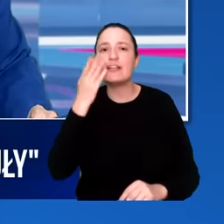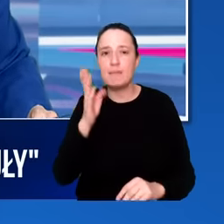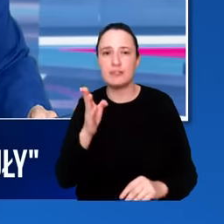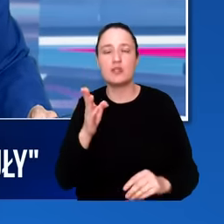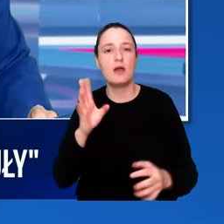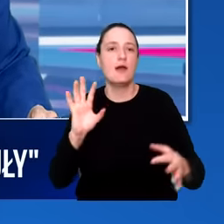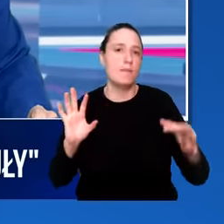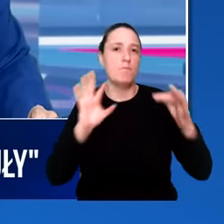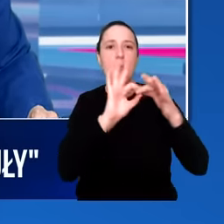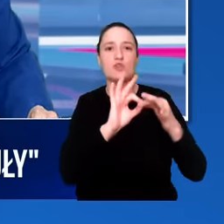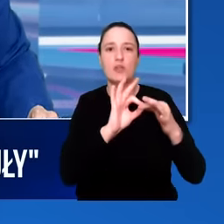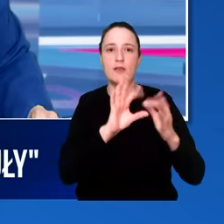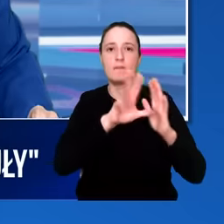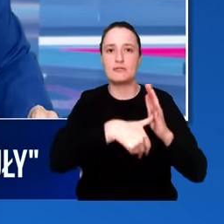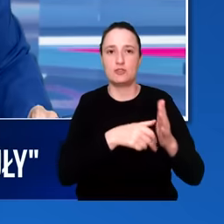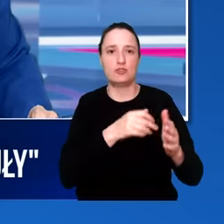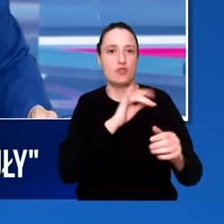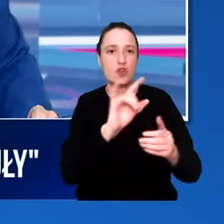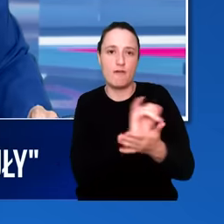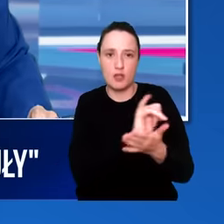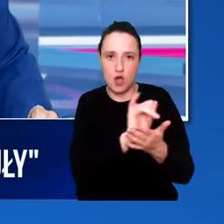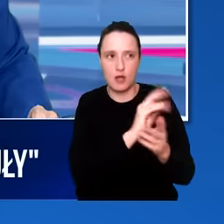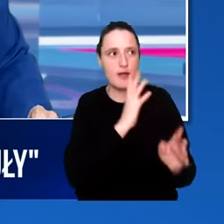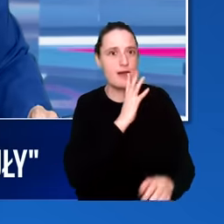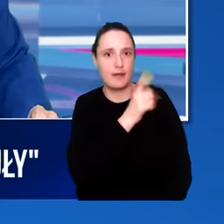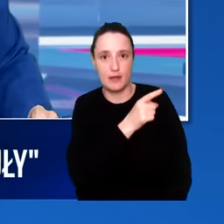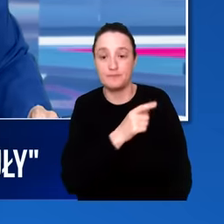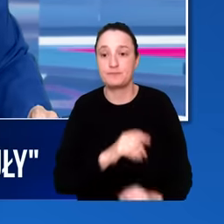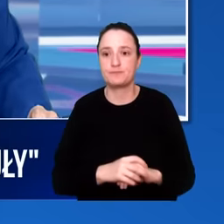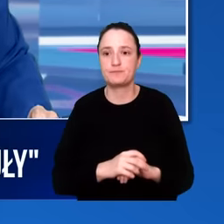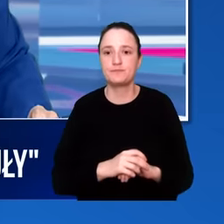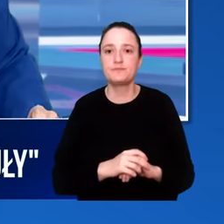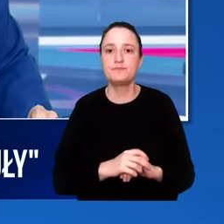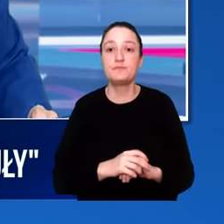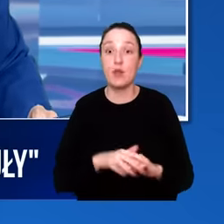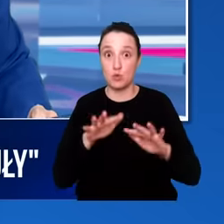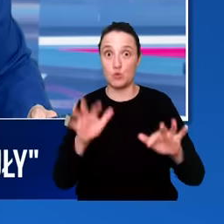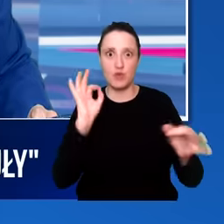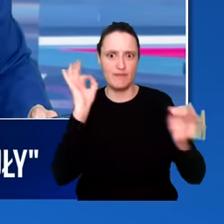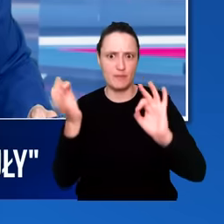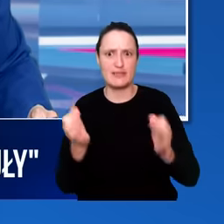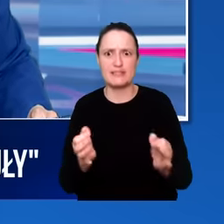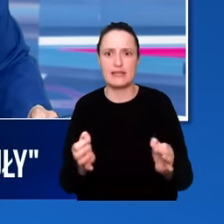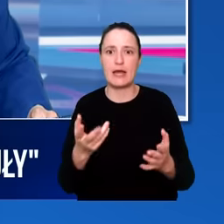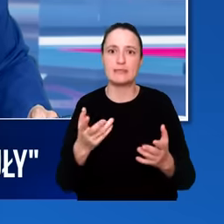Jorkiem, ale ponieważ w mediach dzisiaj sporo się informacji przedostało o tym słynnym